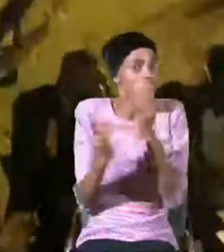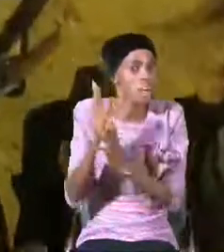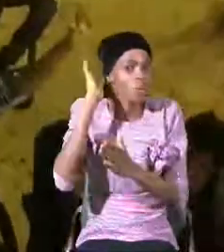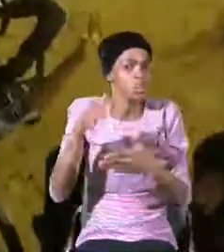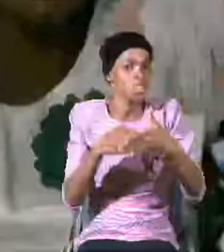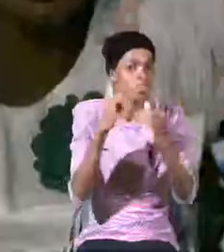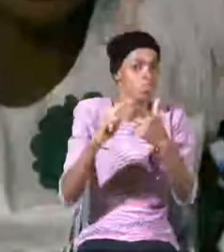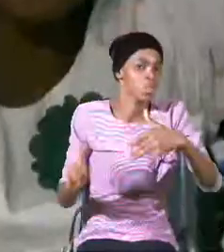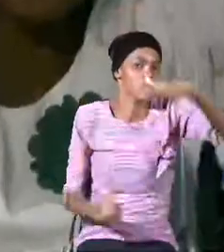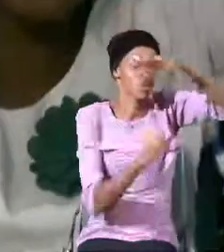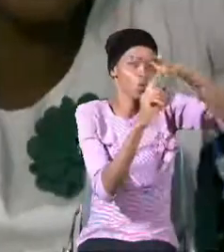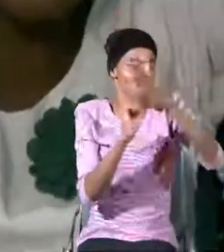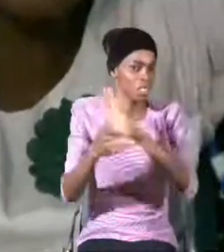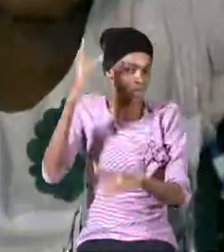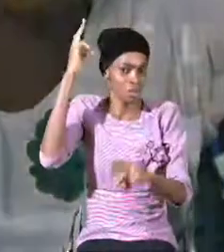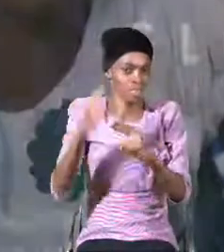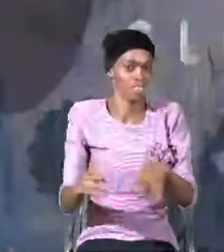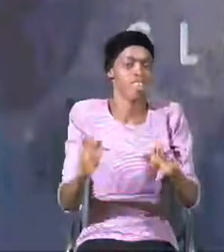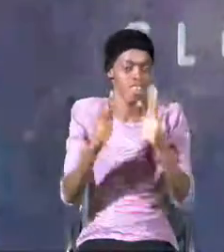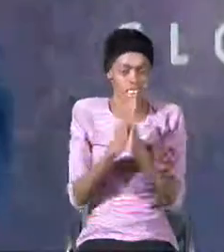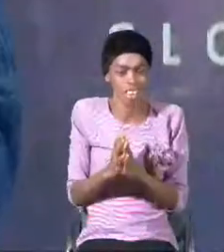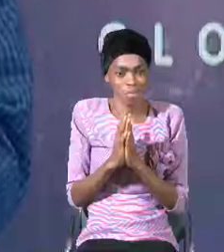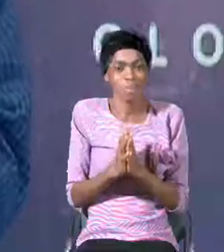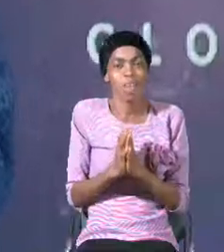te conduira au sommet.